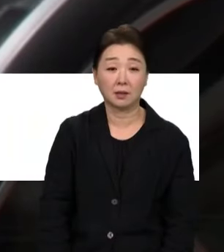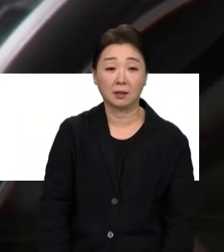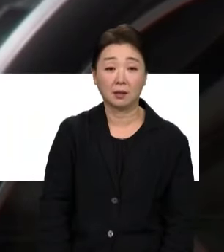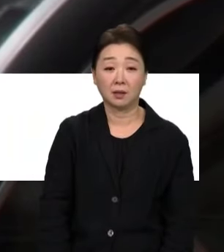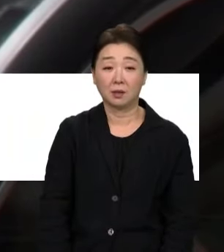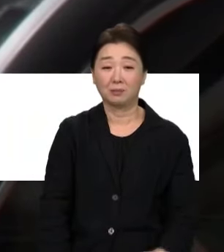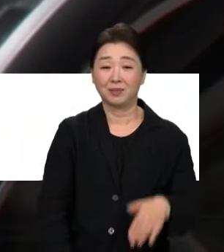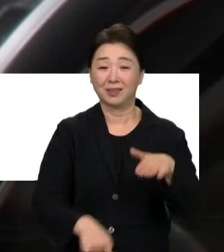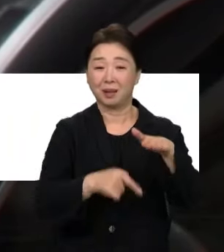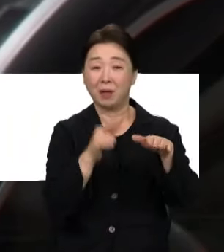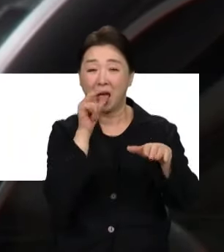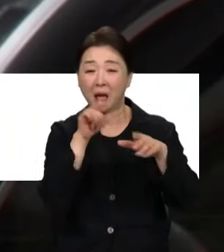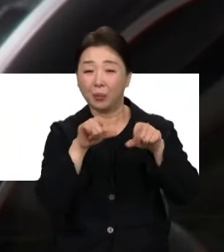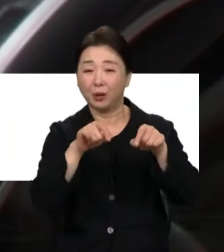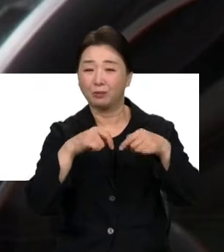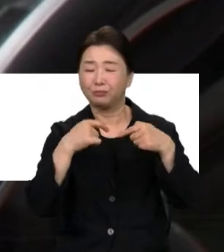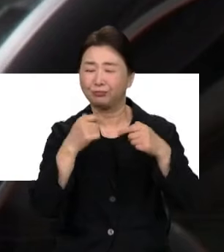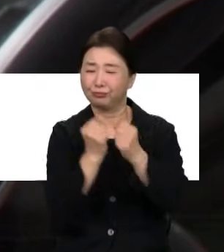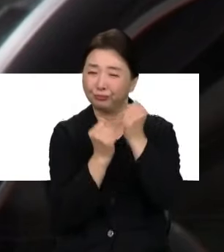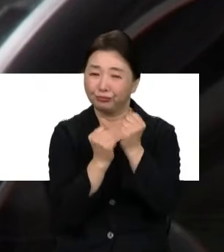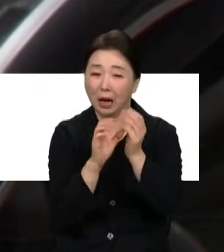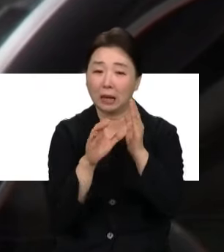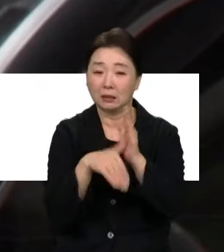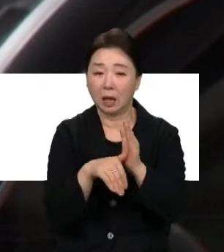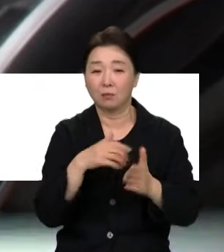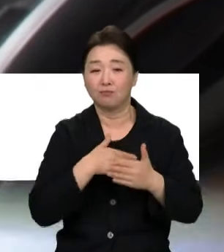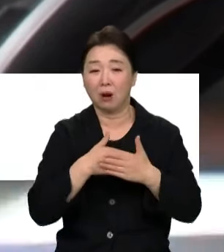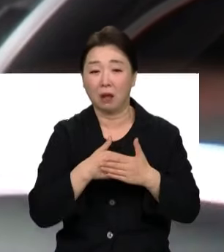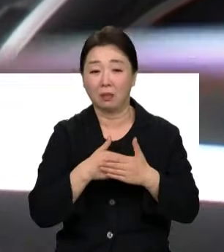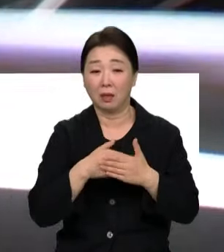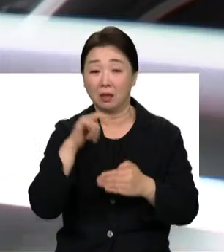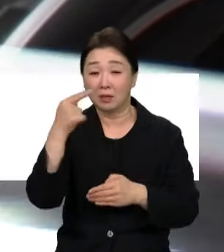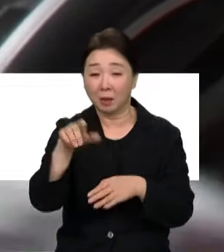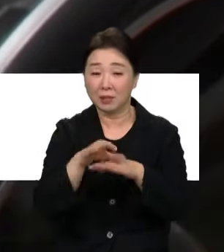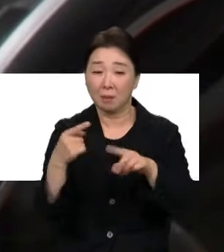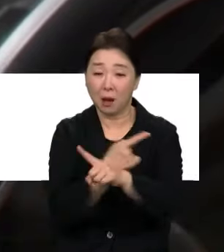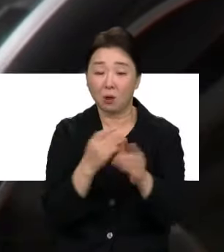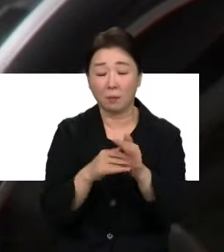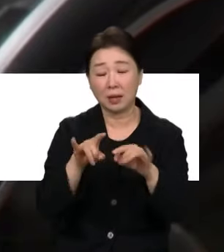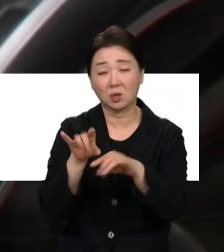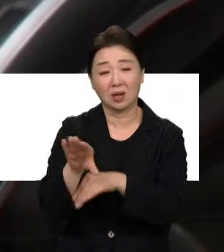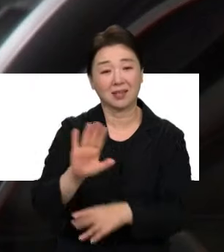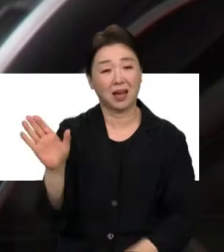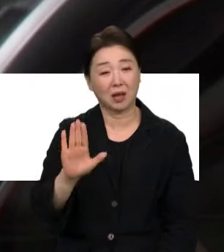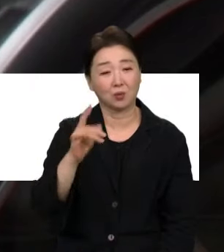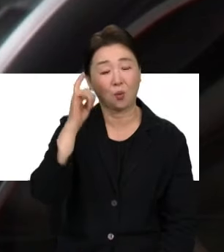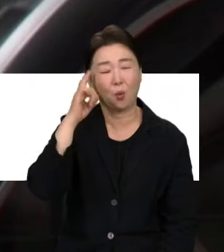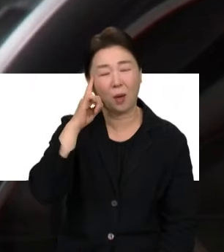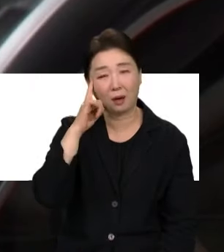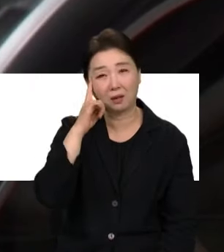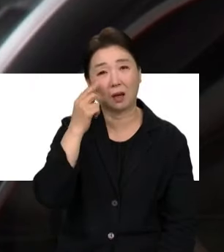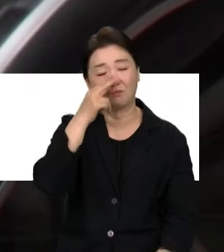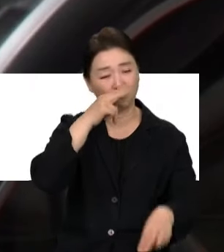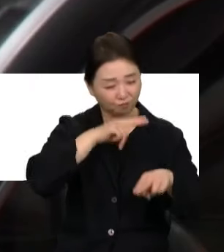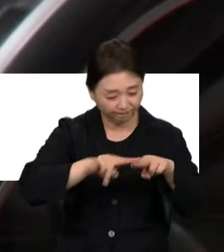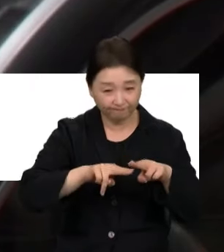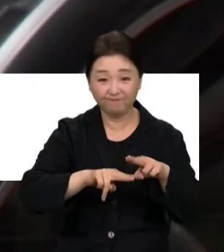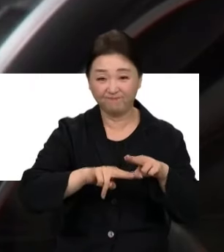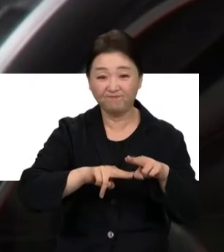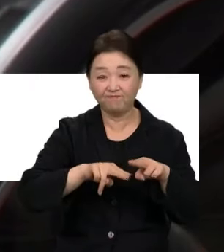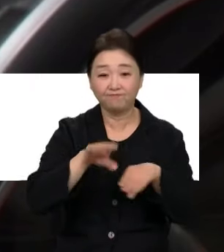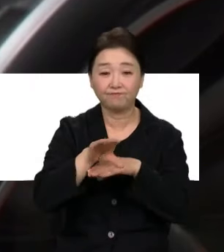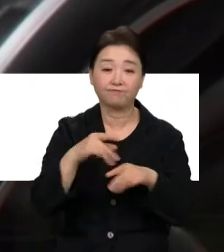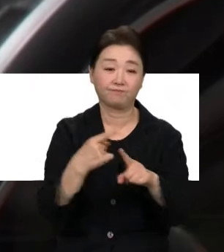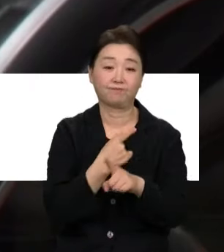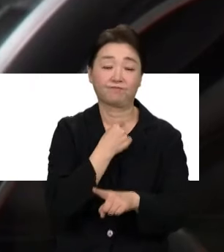팬 돌아오는 이럴 때 좀 불안한 것도 있고 이게 다음 또 차를 바꾼다면은 전기차보다는 좀 내연기관을 다시 바꿀까 지금